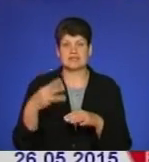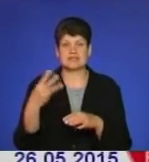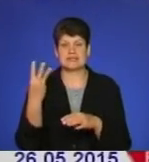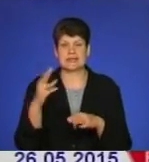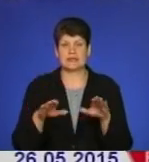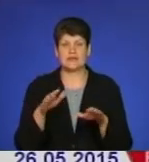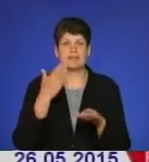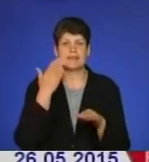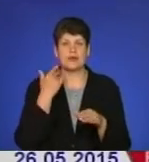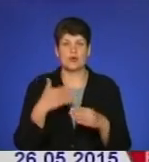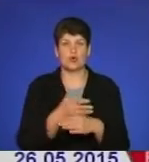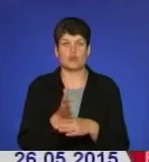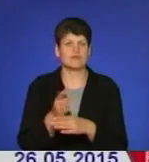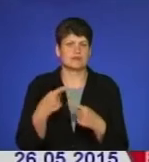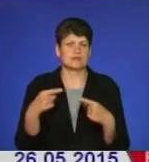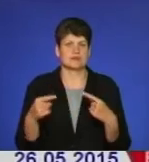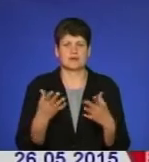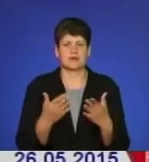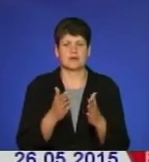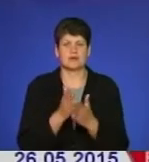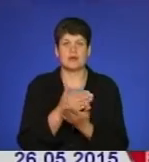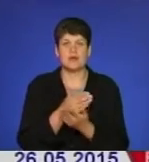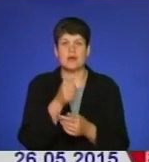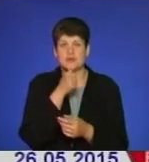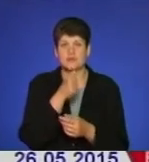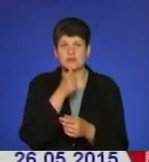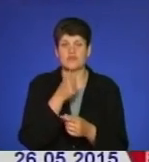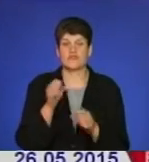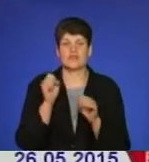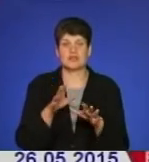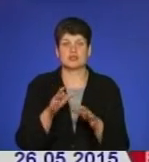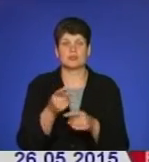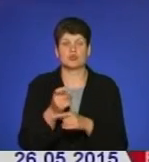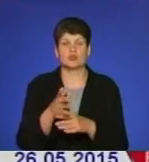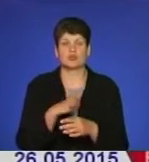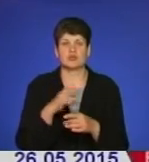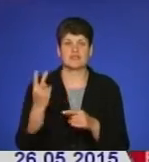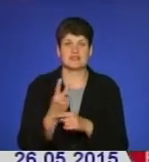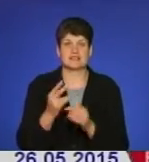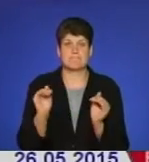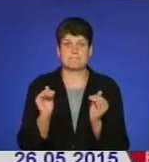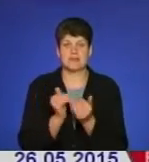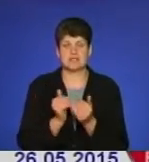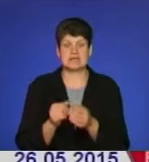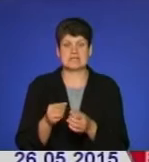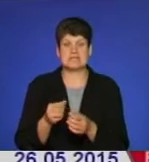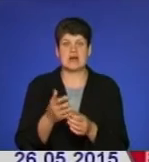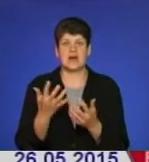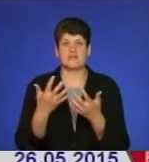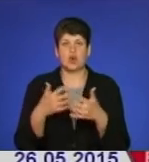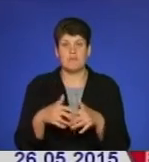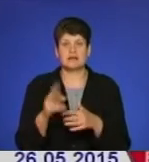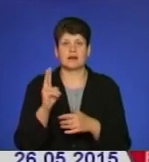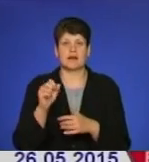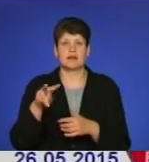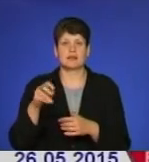кілограми, легко рухався у будь-якому напрямку. При випробуваннях віддача від пострілу була вдвічі менша, ніж як з автомата Калашнікова.